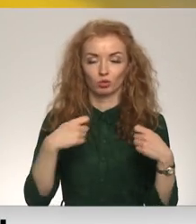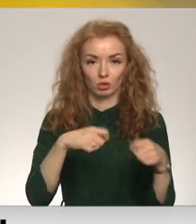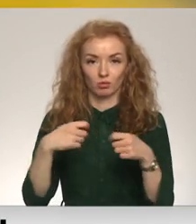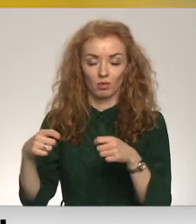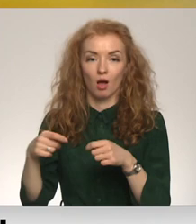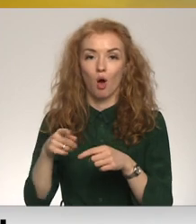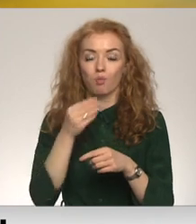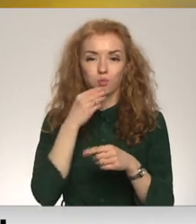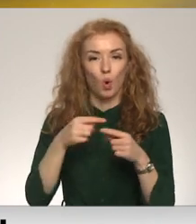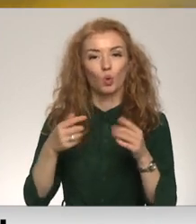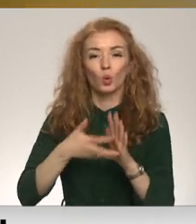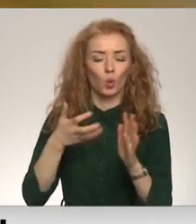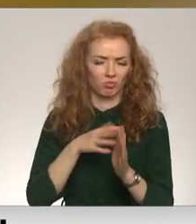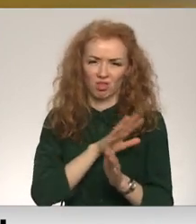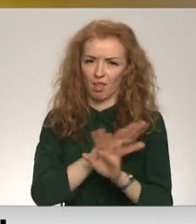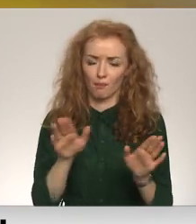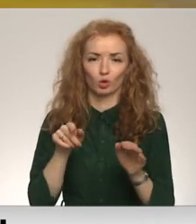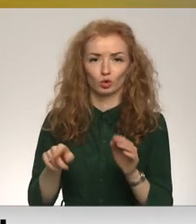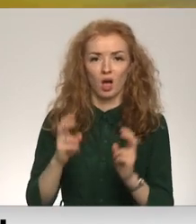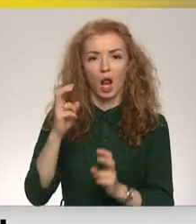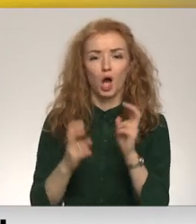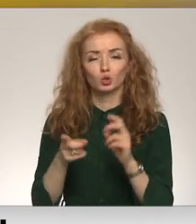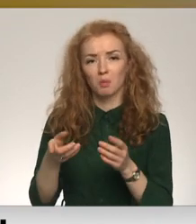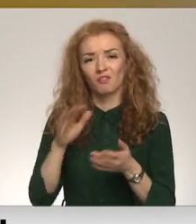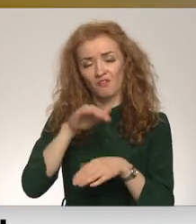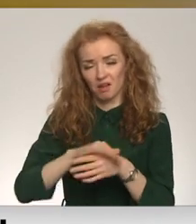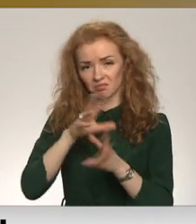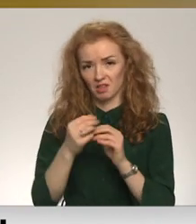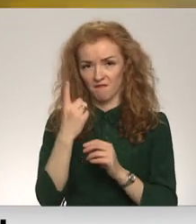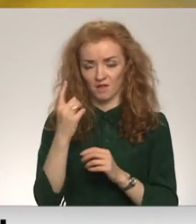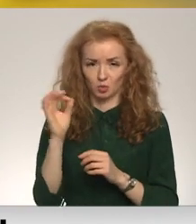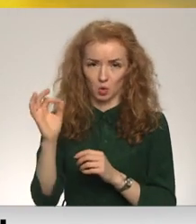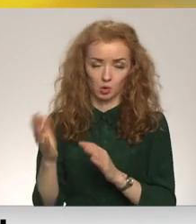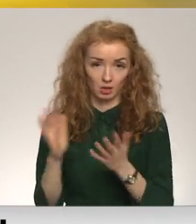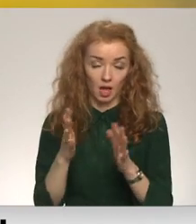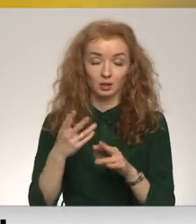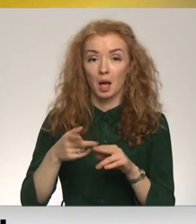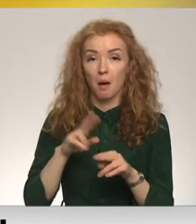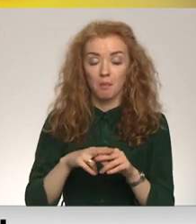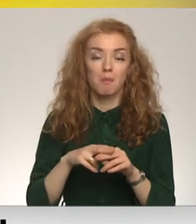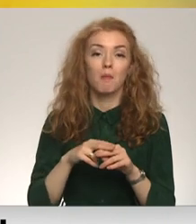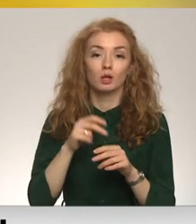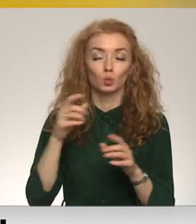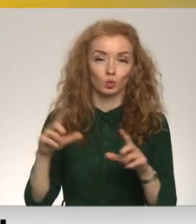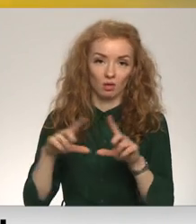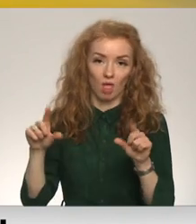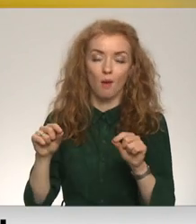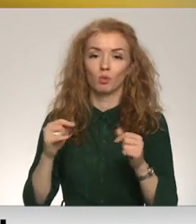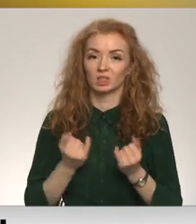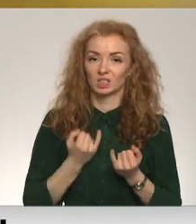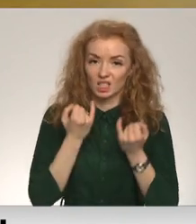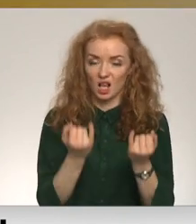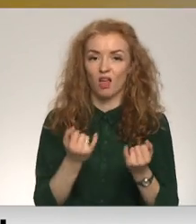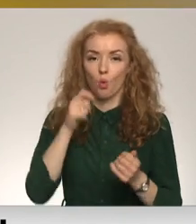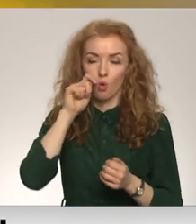tas neradīs, jo šo valstu ražojumu aizņem tikai nelielu daļu produktu klāsta. Tādējādi uzņēmumu pauž solidaritāti ar Ukrainu un